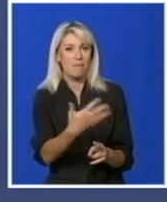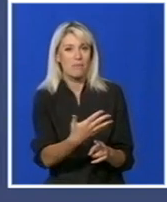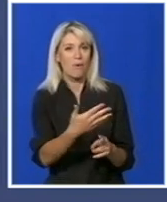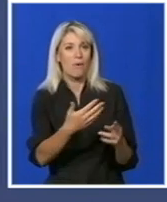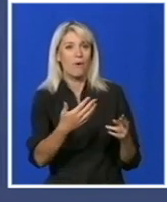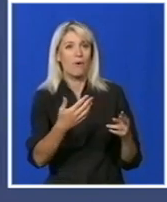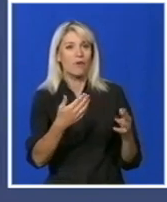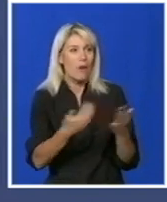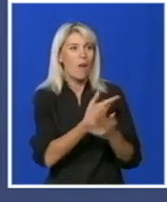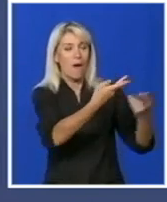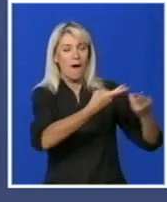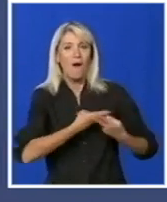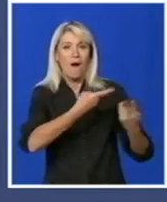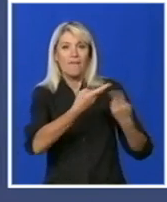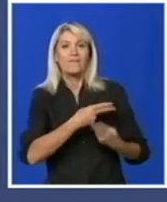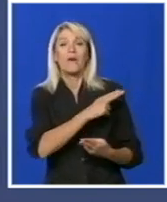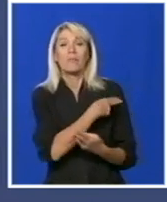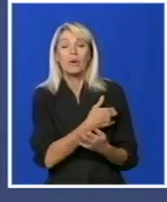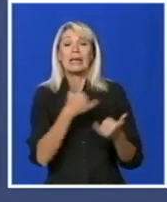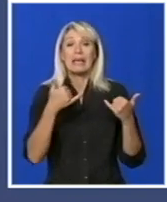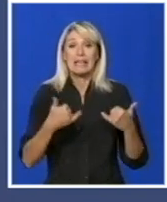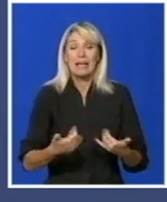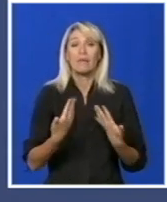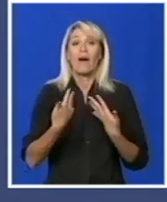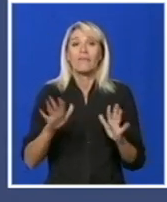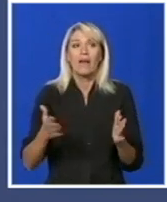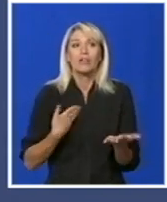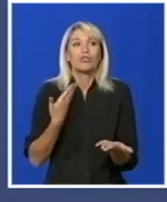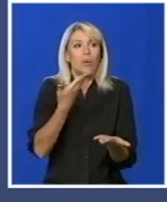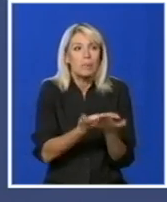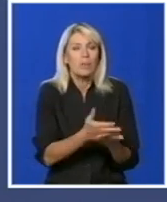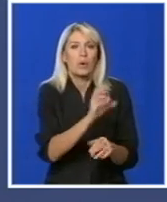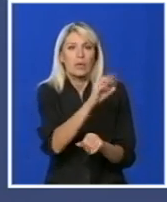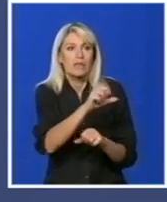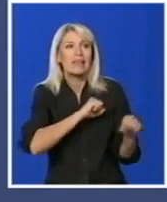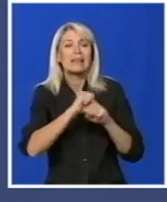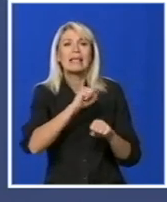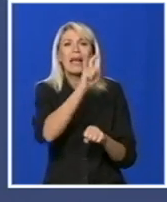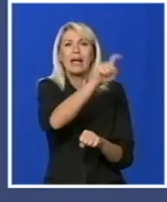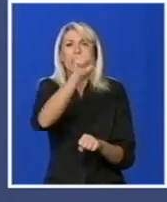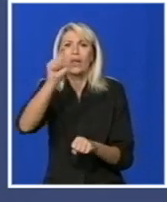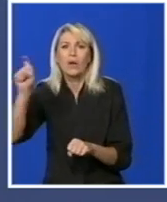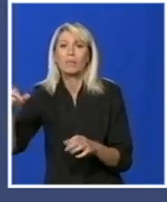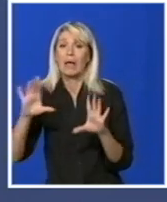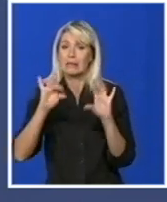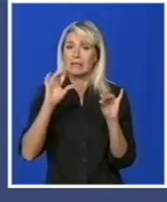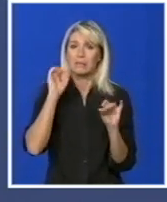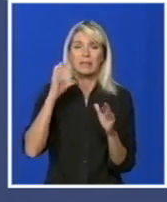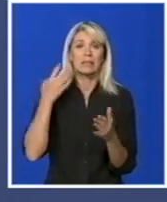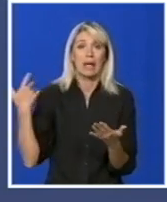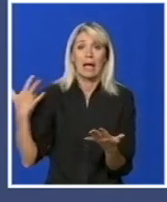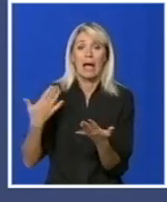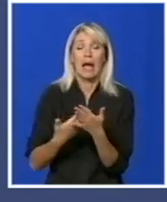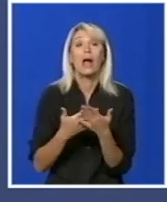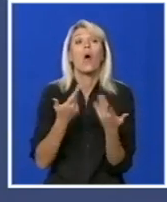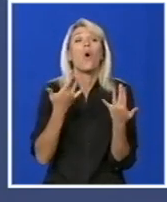u bolnice, već smo dali preporuke direktorima u zadnjih 10-15 dana da se ljudi maksimalno,